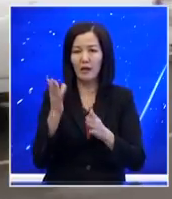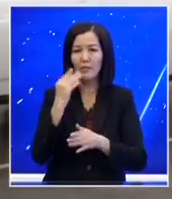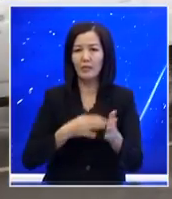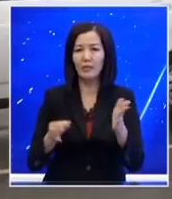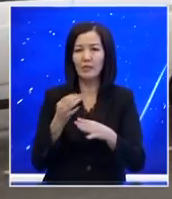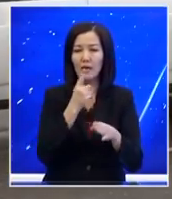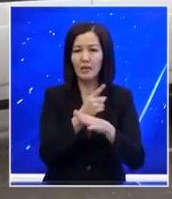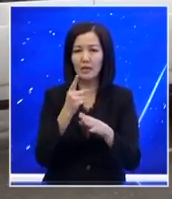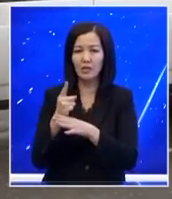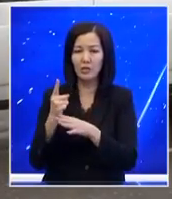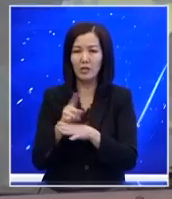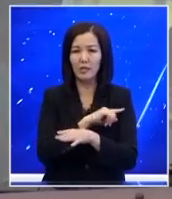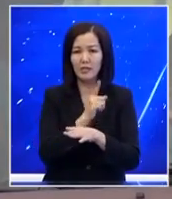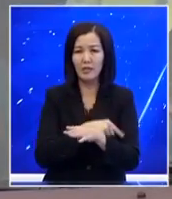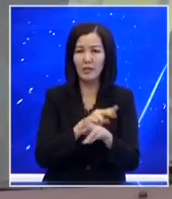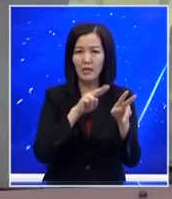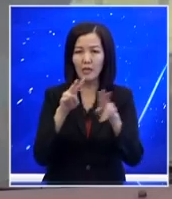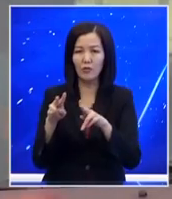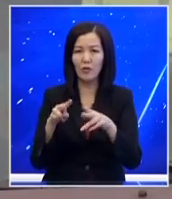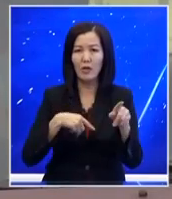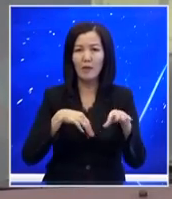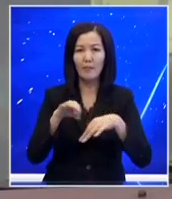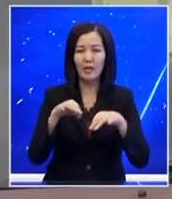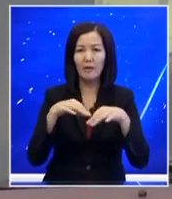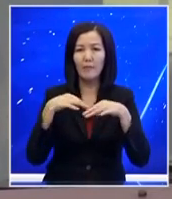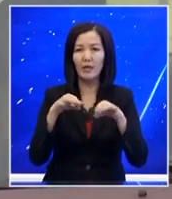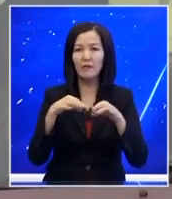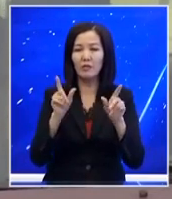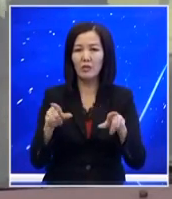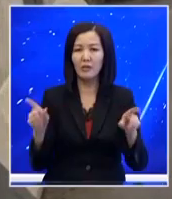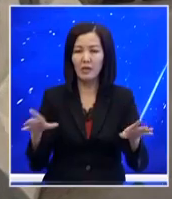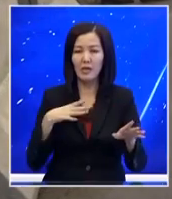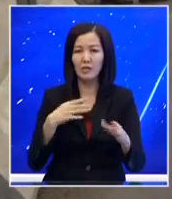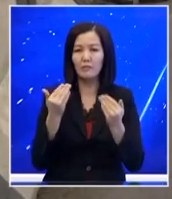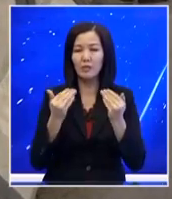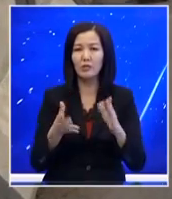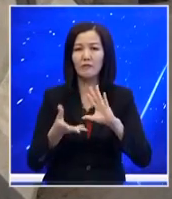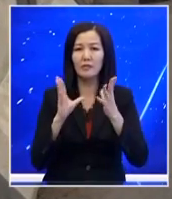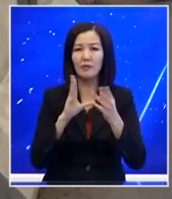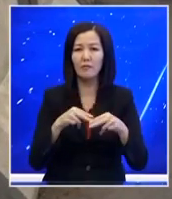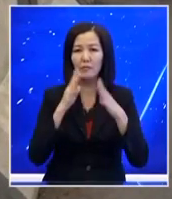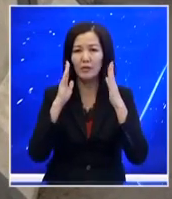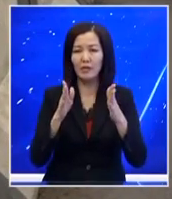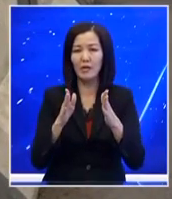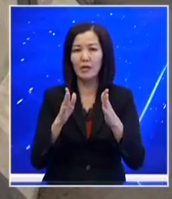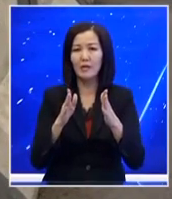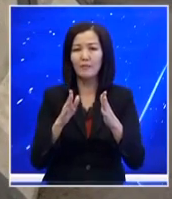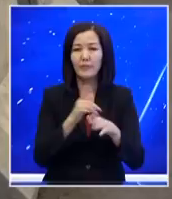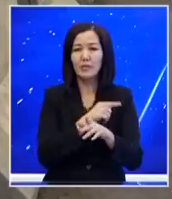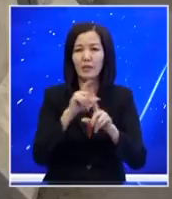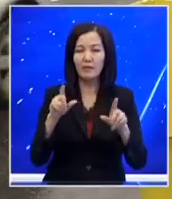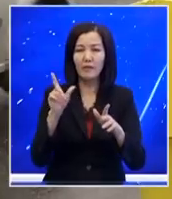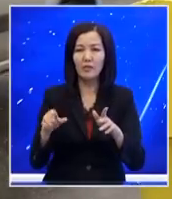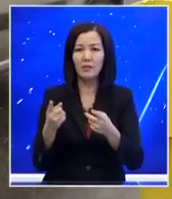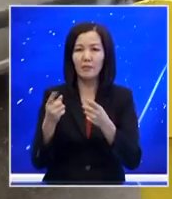действуют ограничительные меры. Ведется контроль за передвижением транспорта и граждан. В целом население ЖТСУ придерживается всех рекомендаций санврачей и